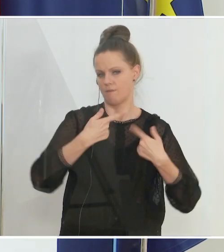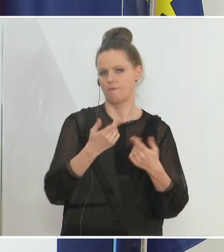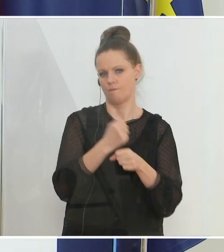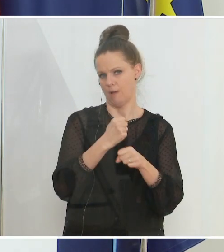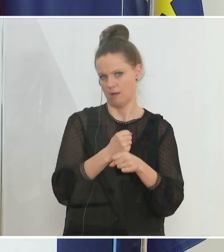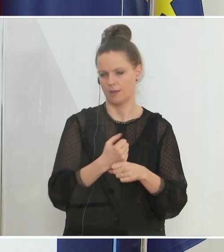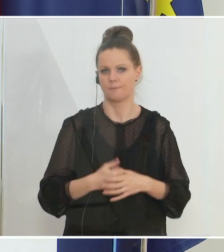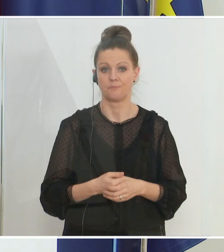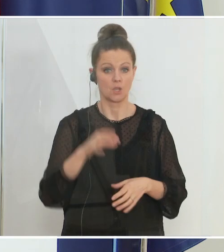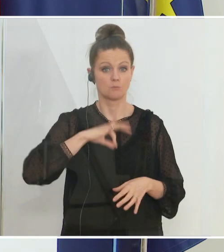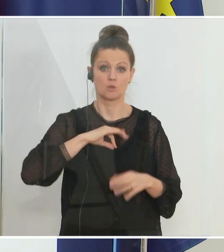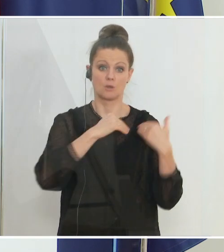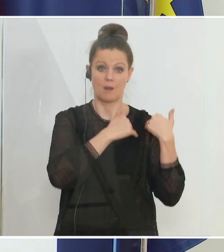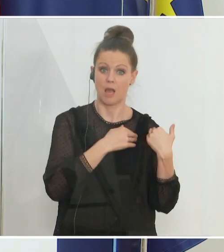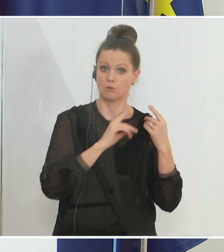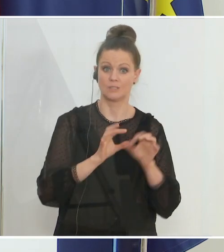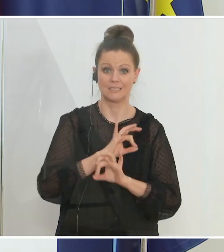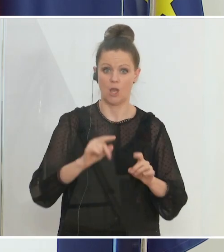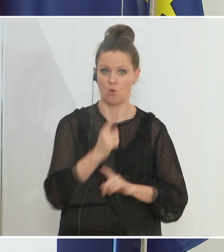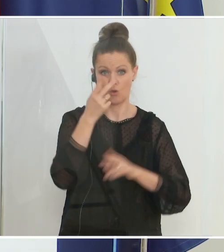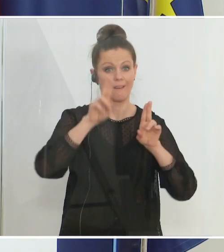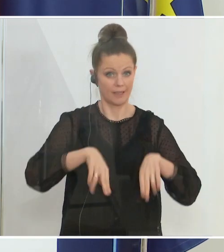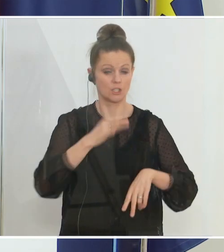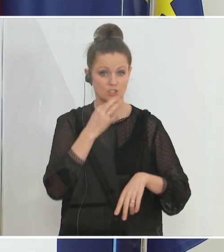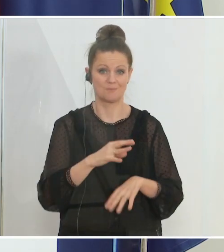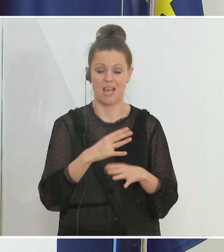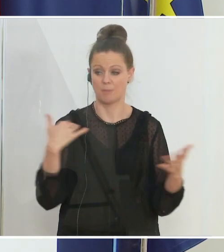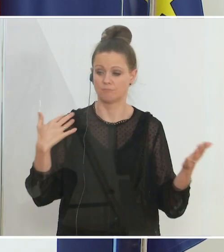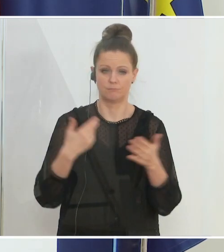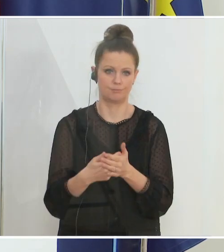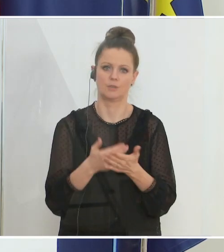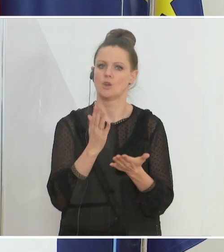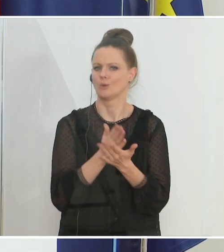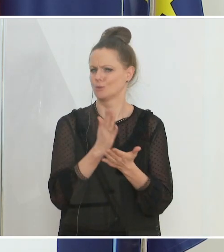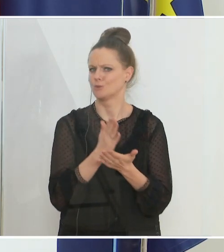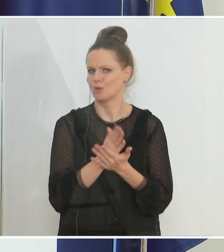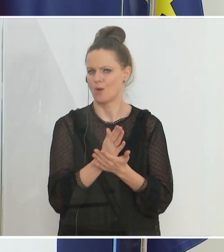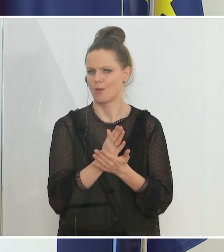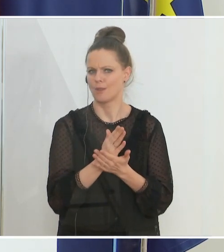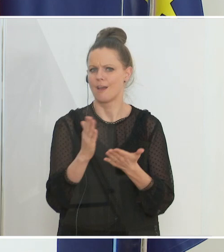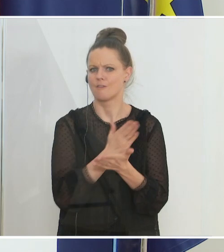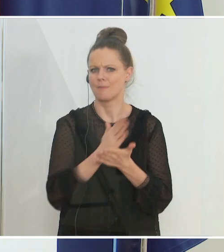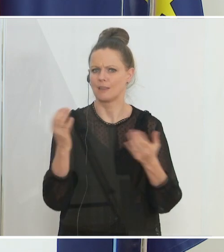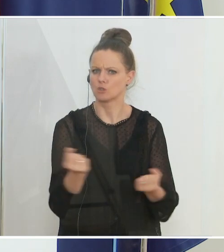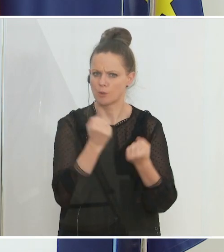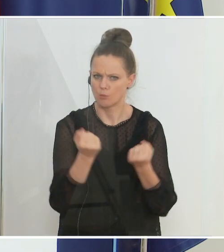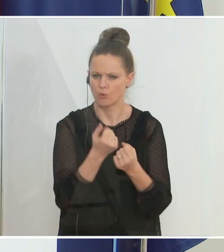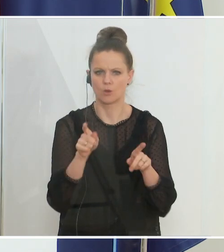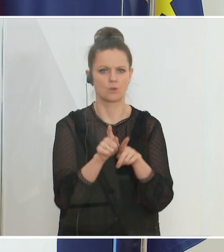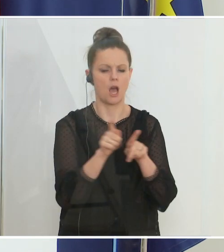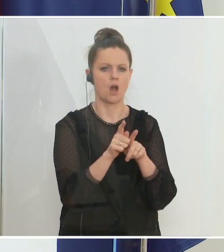Belastung ist für viele groß, das wird aber grundsätzlich immer schon natürlich bei den Vermittlungsbemühungen, auch bei